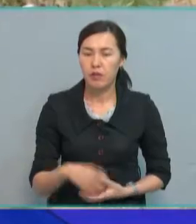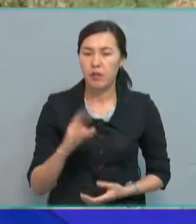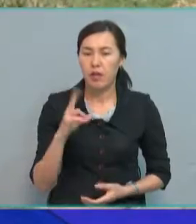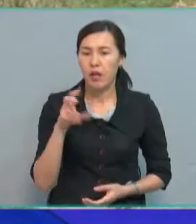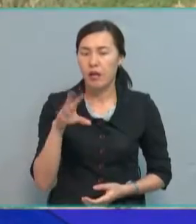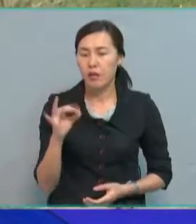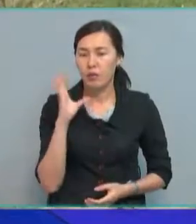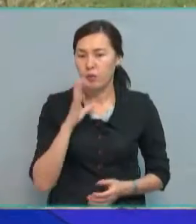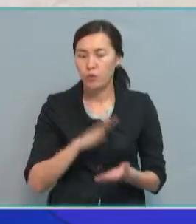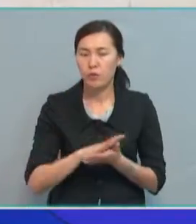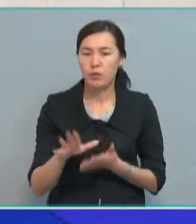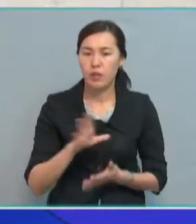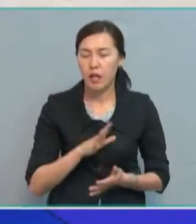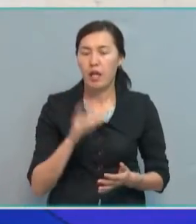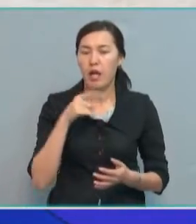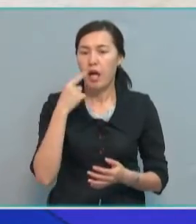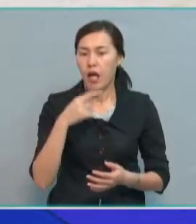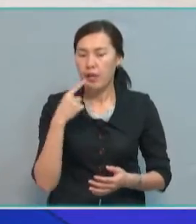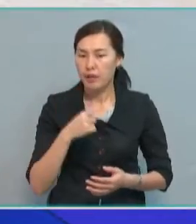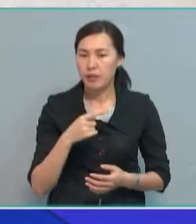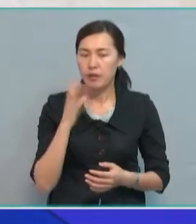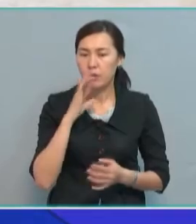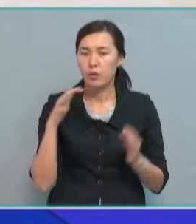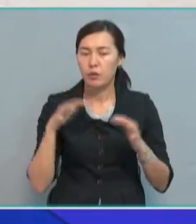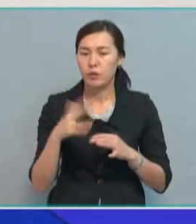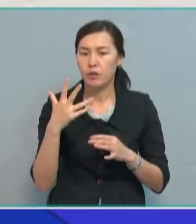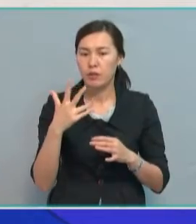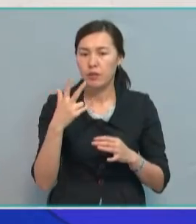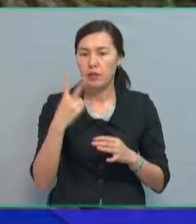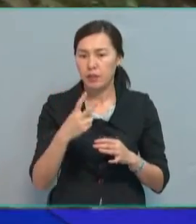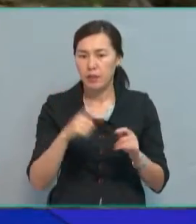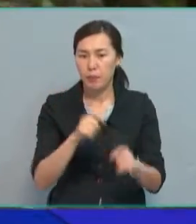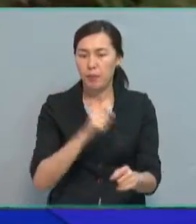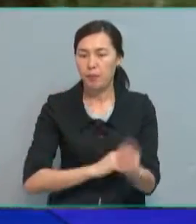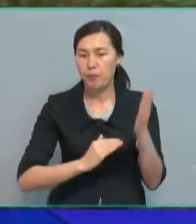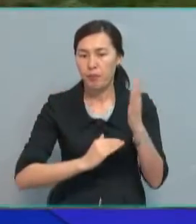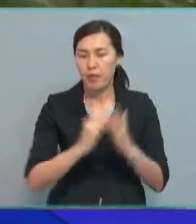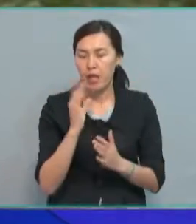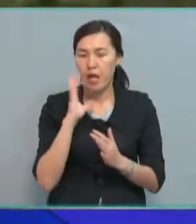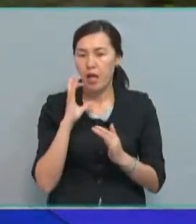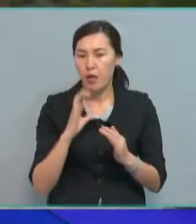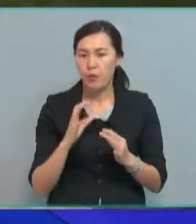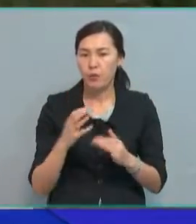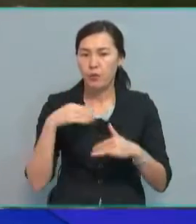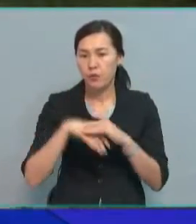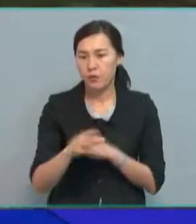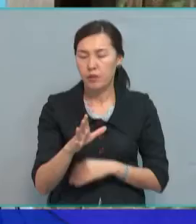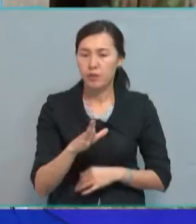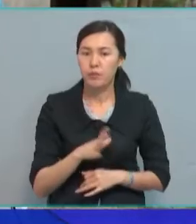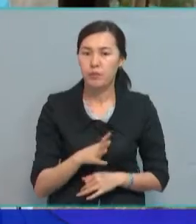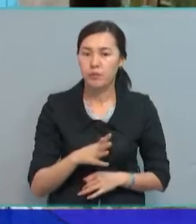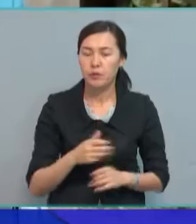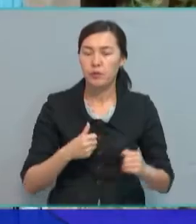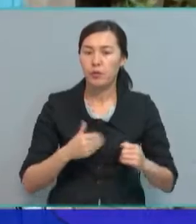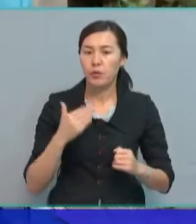Ақсақалдың ауласында су шайды. Қарияның айтуынша, ағын су 2 метрге дейін көтеріліп, ауладан сыртқа әзір қашып шыққан.